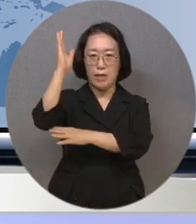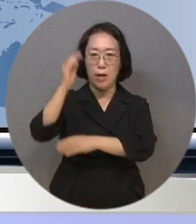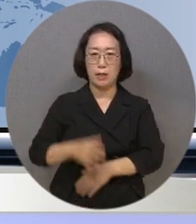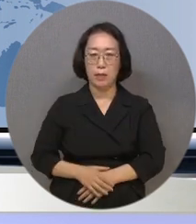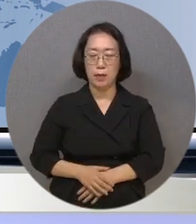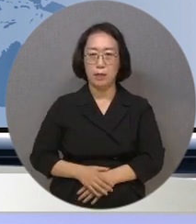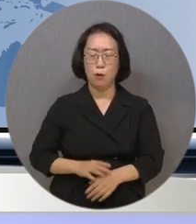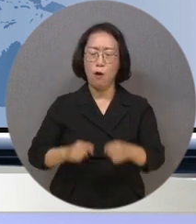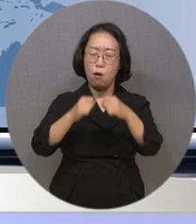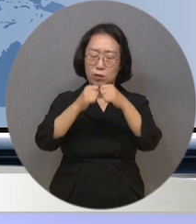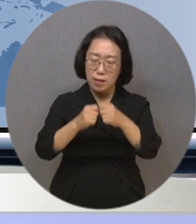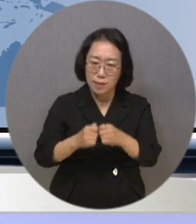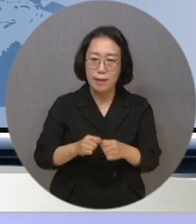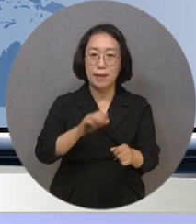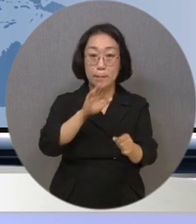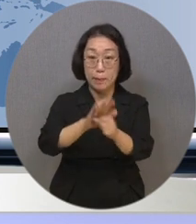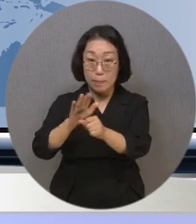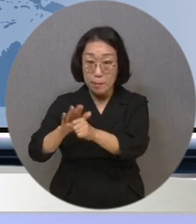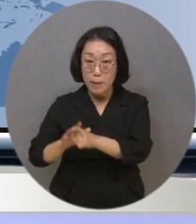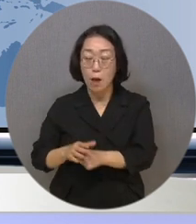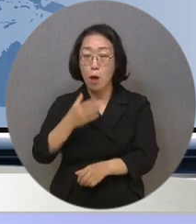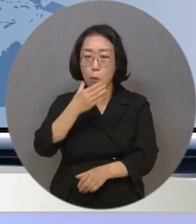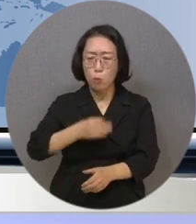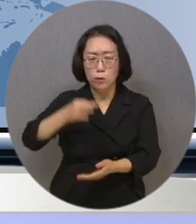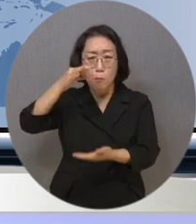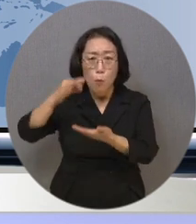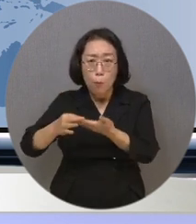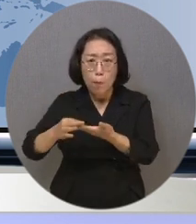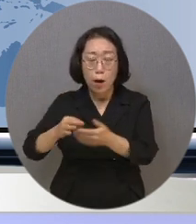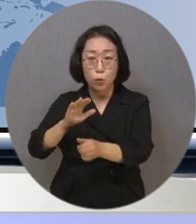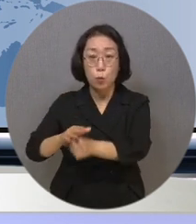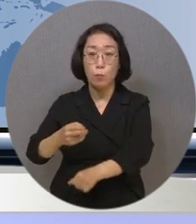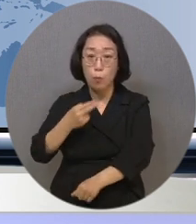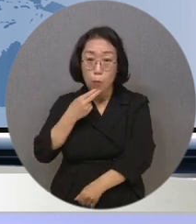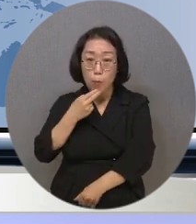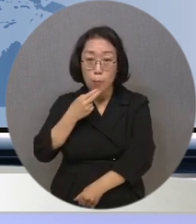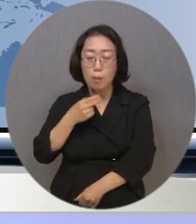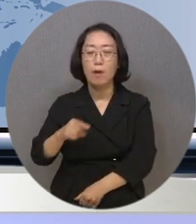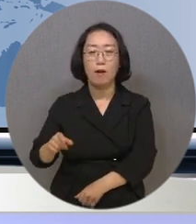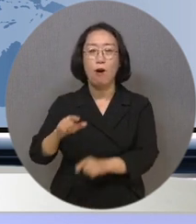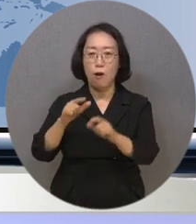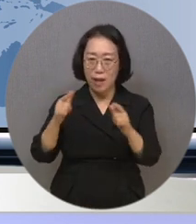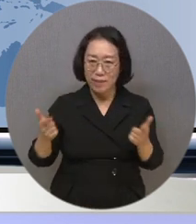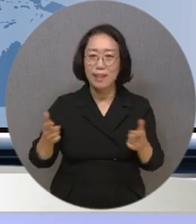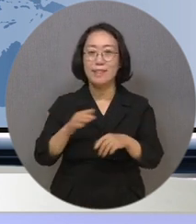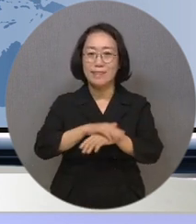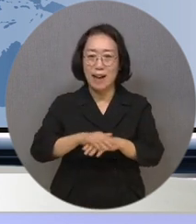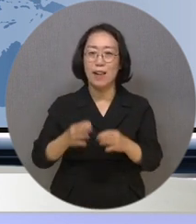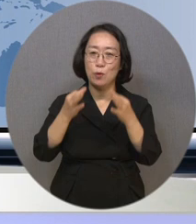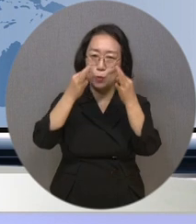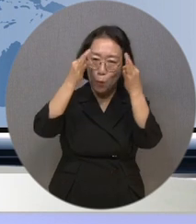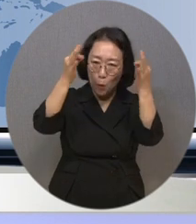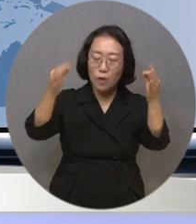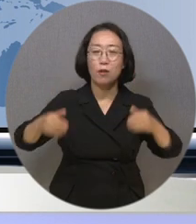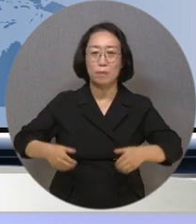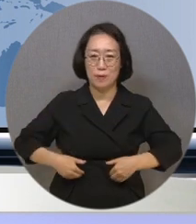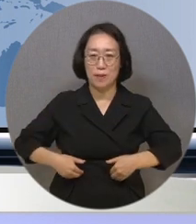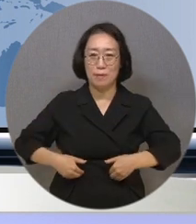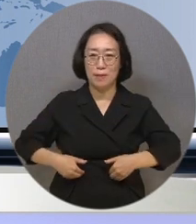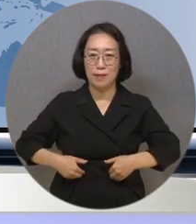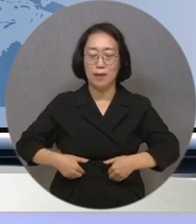촘촘한 복지정책의 수립과 실행으로 복지사각지대를 줄이려는 노력을 꾸준히 이어나가야겠습니다 이상으로